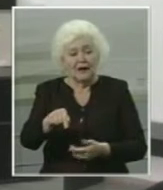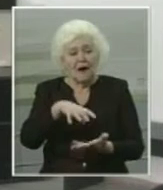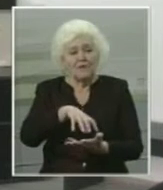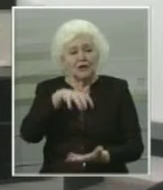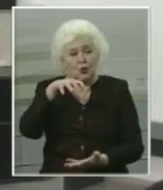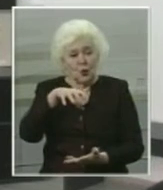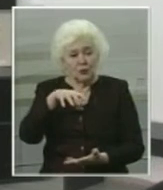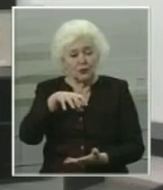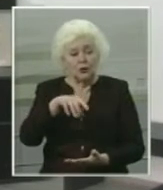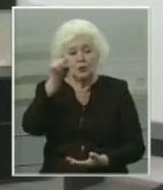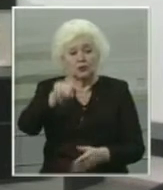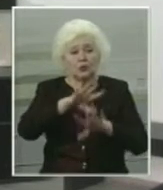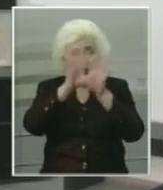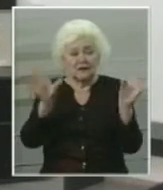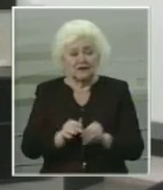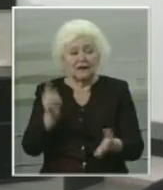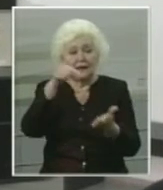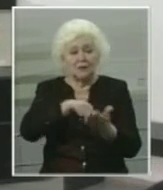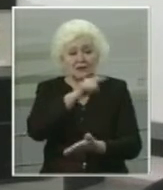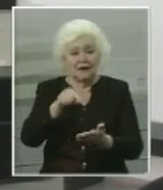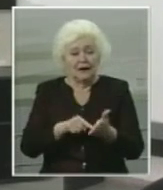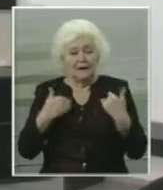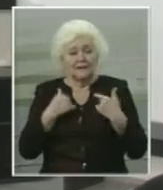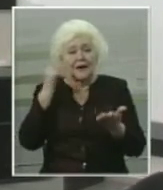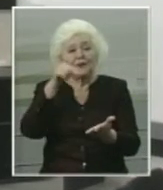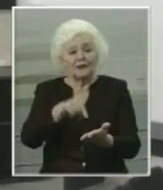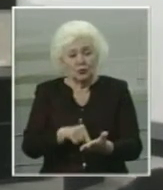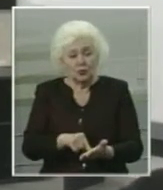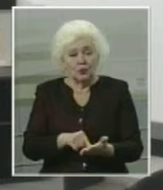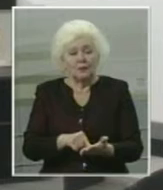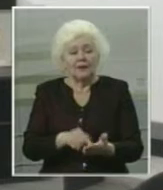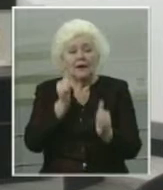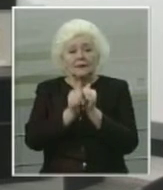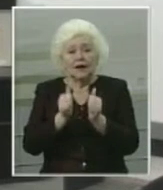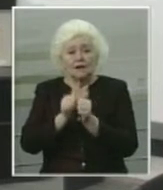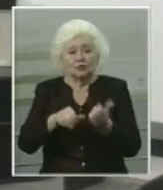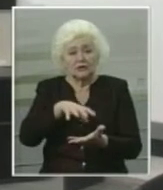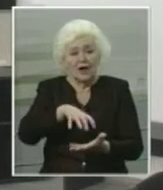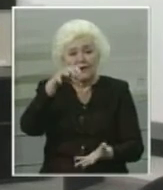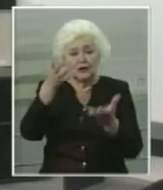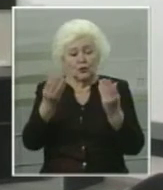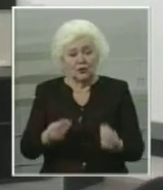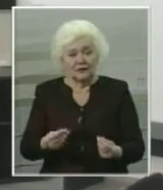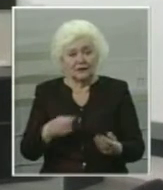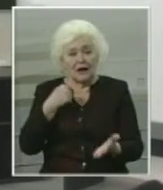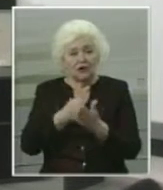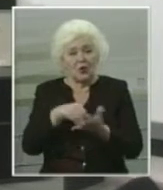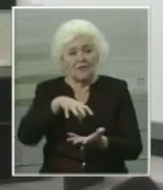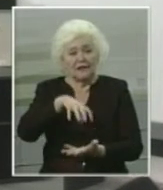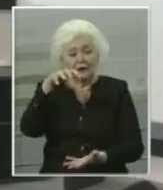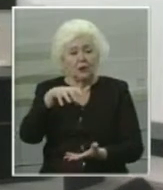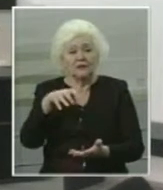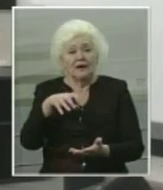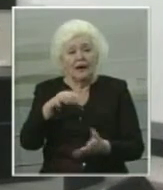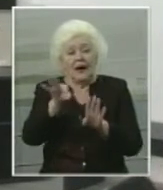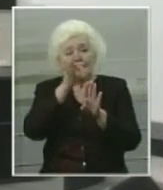Великодню, то взагалі вона поставила тепер для себе за мету на кожен великодній день до Великодня